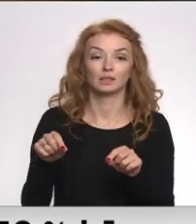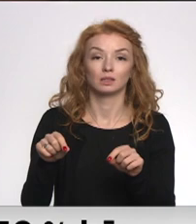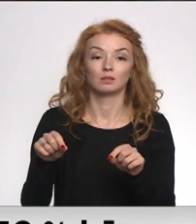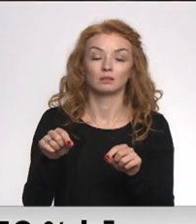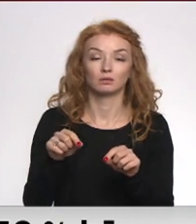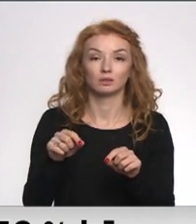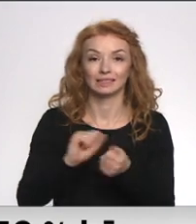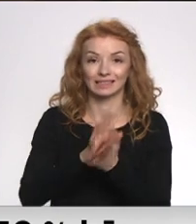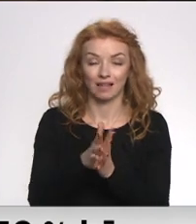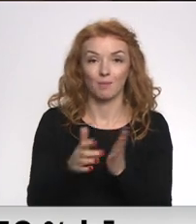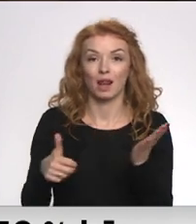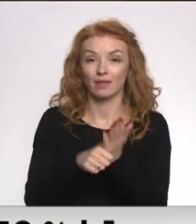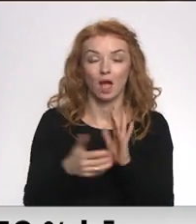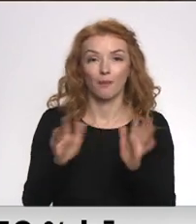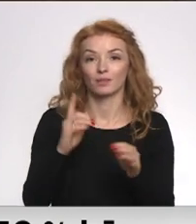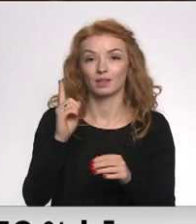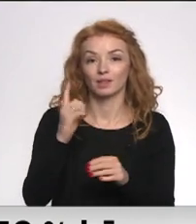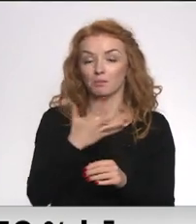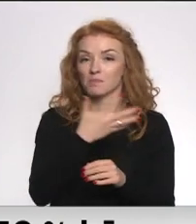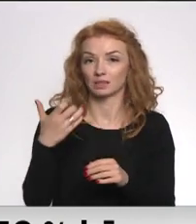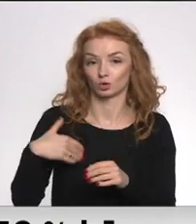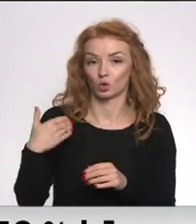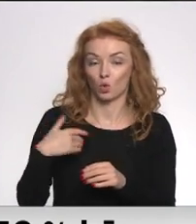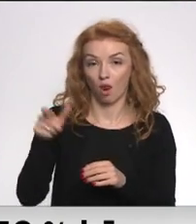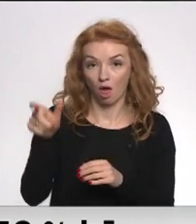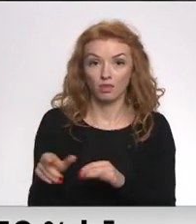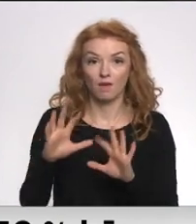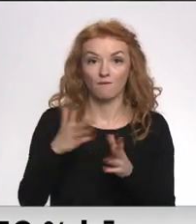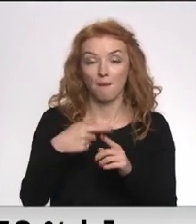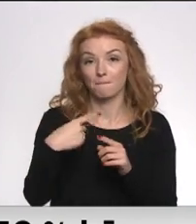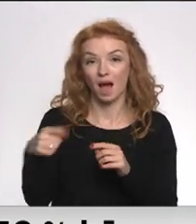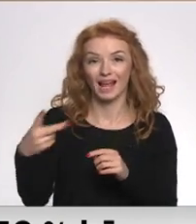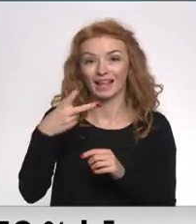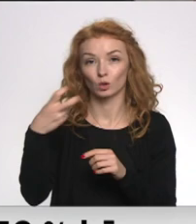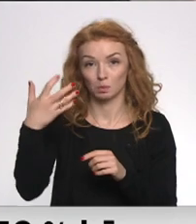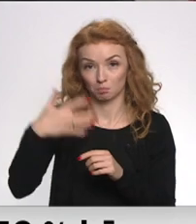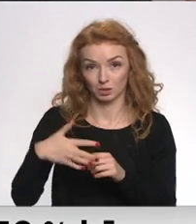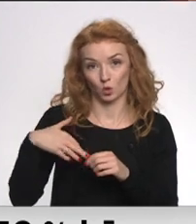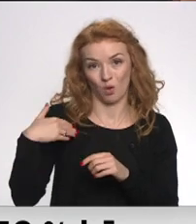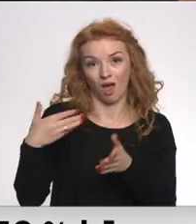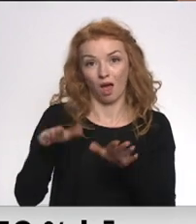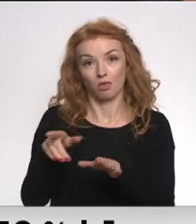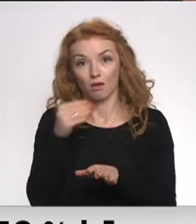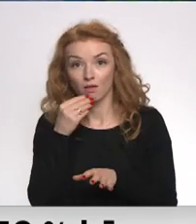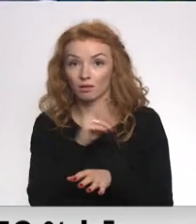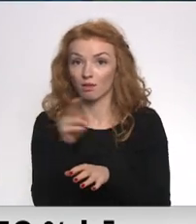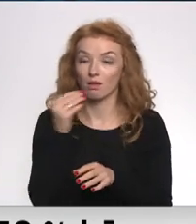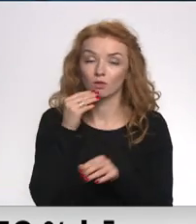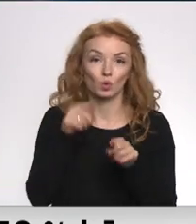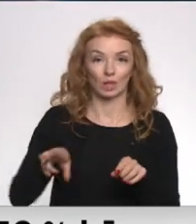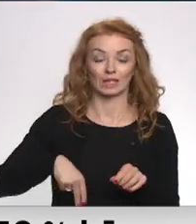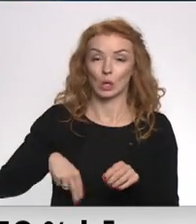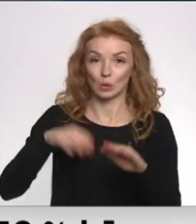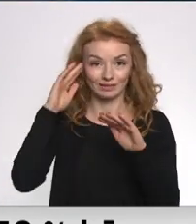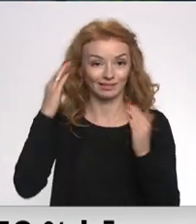skolēniem sistēmā reģistrēti aptuveni 500. Vai pārējie 250 ēdīs vai neēdīs, to direktors vēl